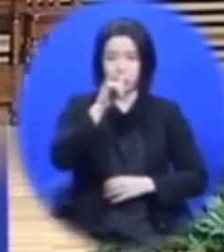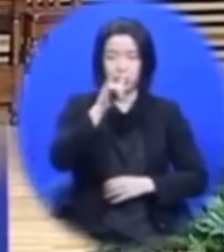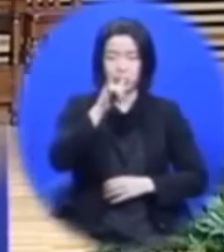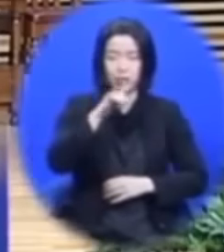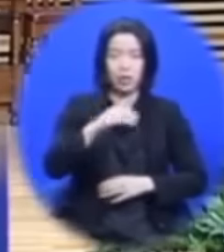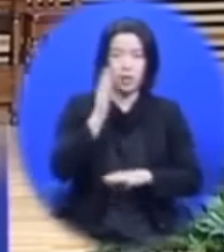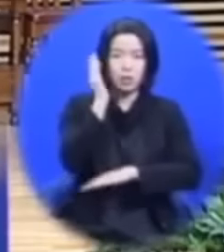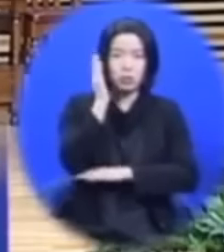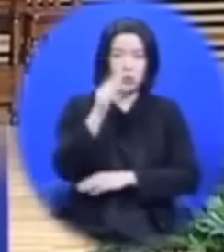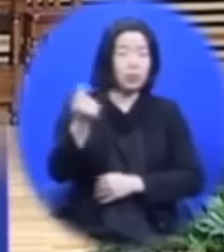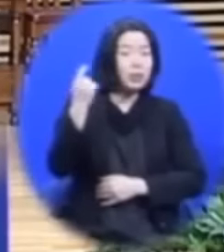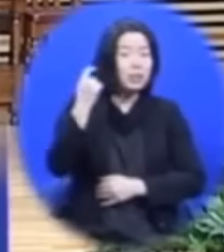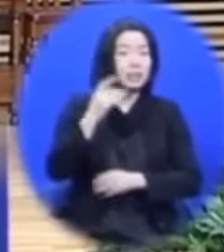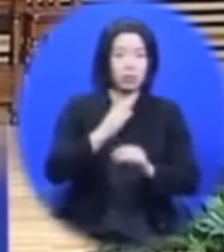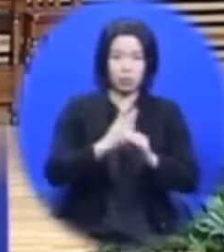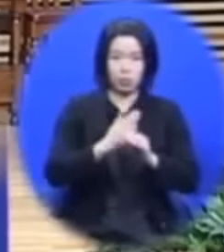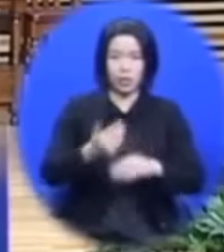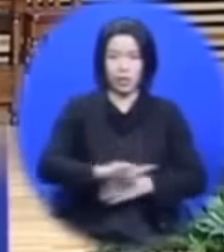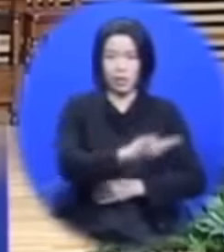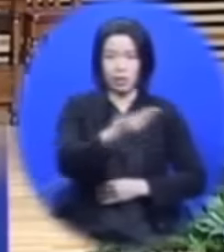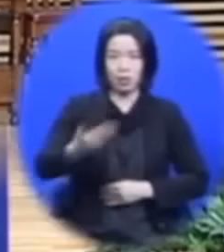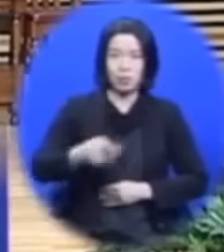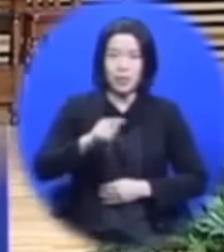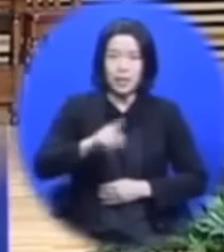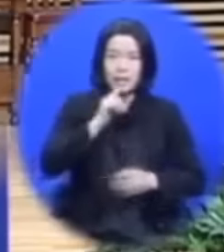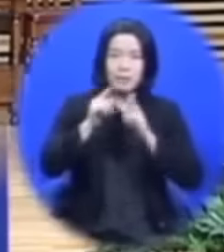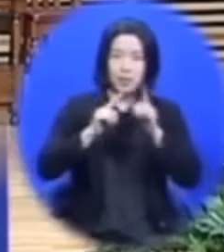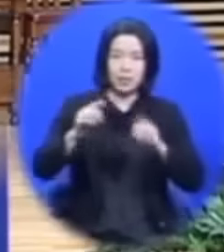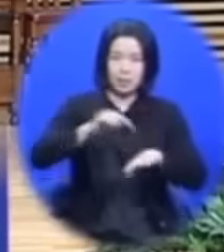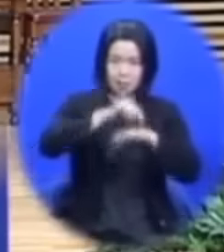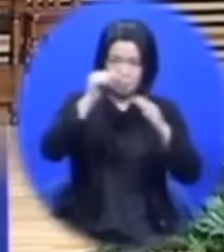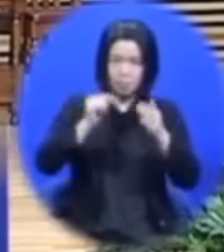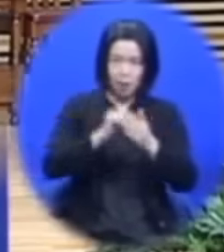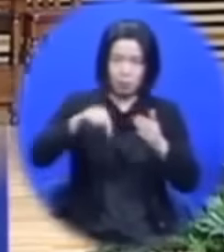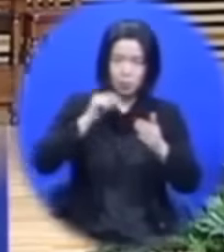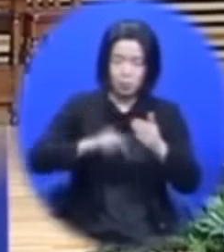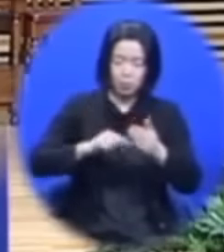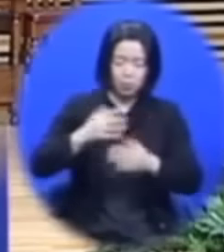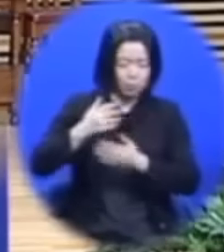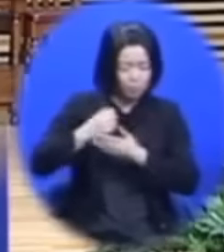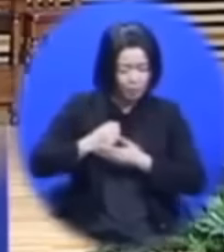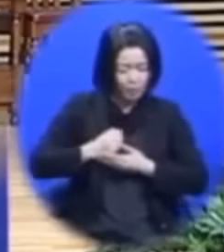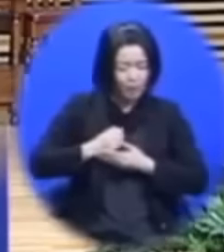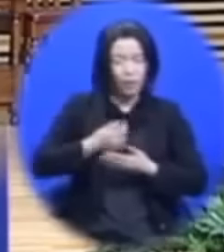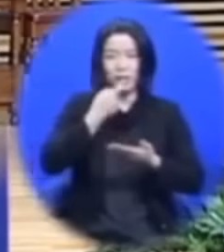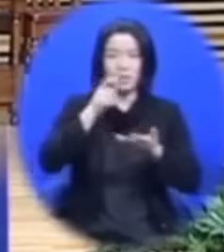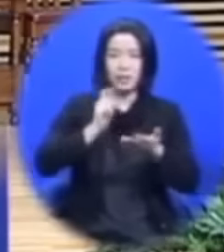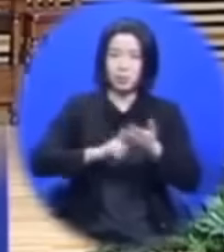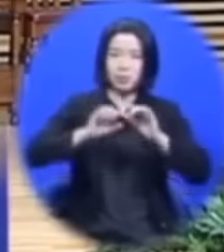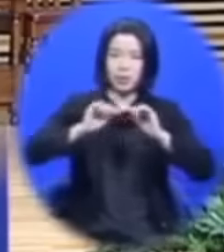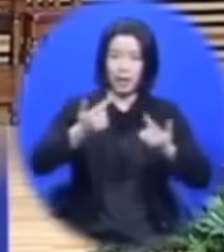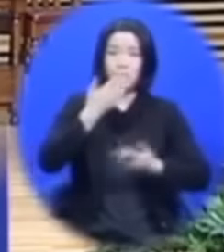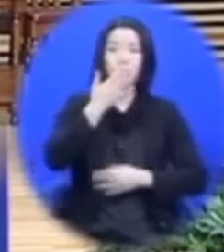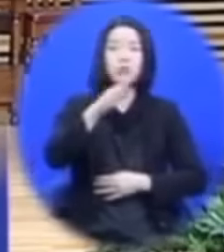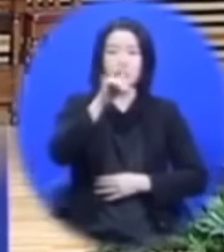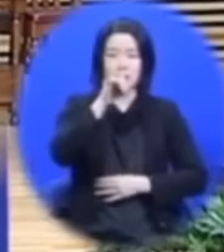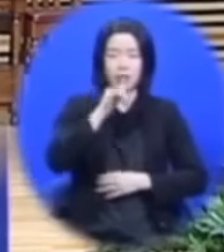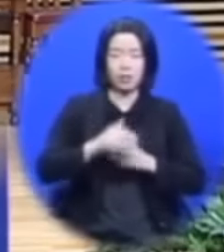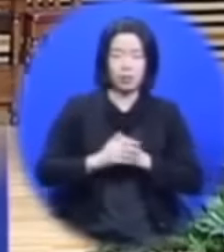설교를 들으시는 중에도 여러분이 이 말씀을 여러분 마음으로 이렇게 새기기가 쉽지 않으실 수도